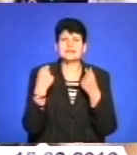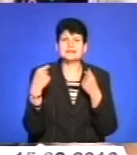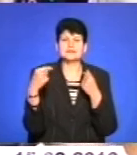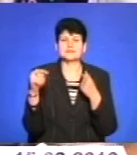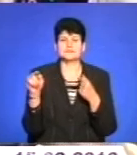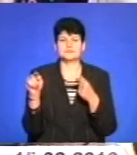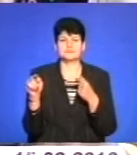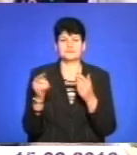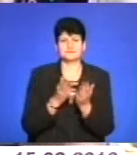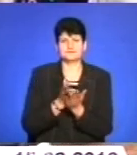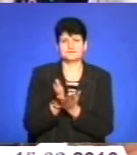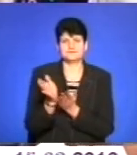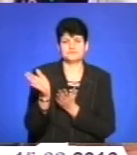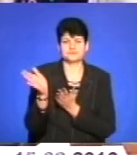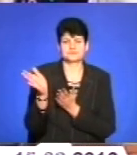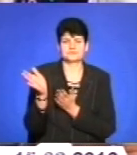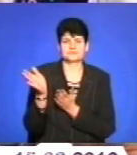ракурс піти в інший бік,